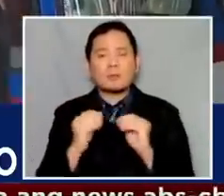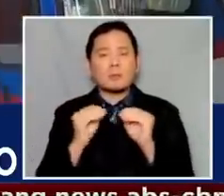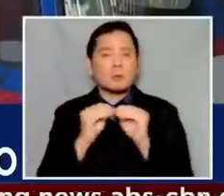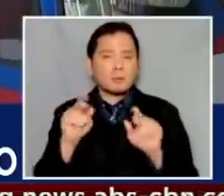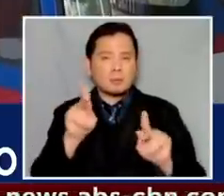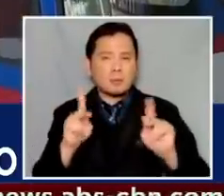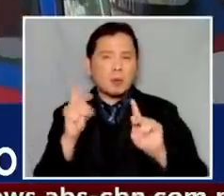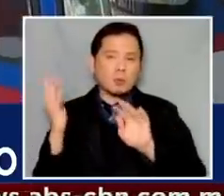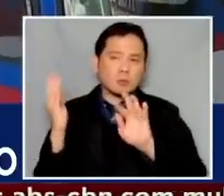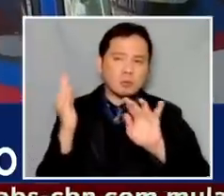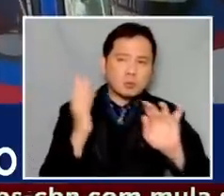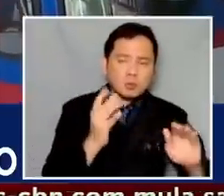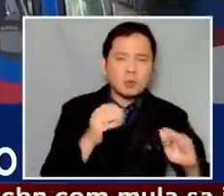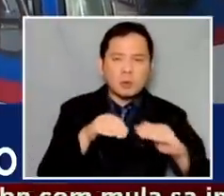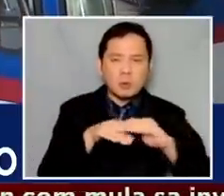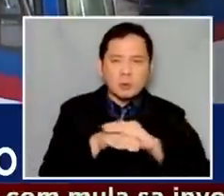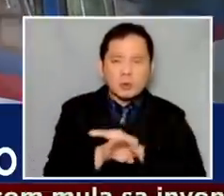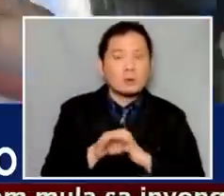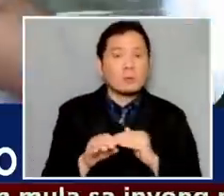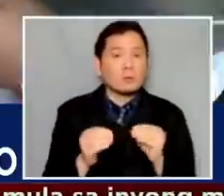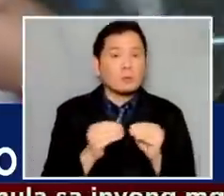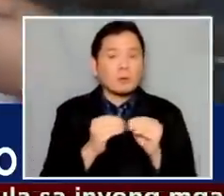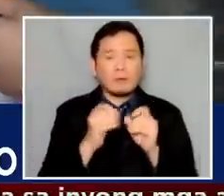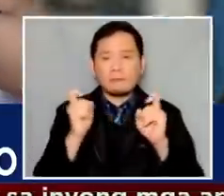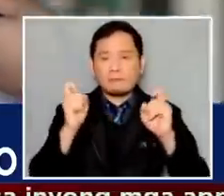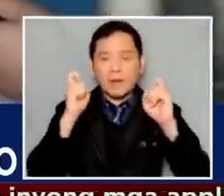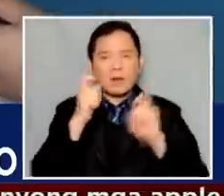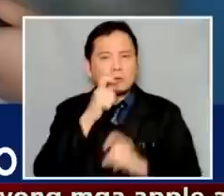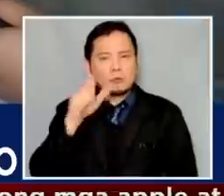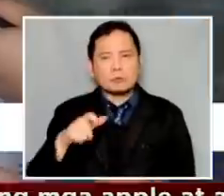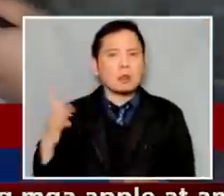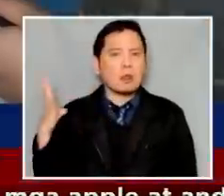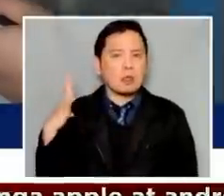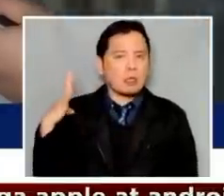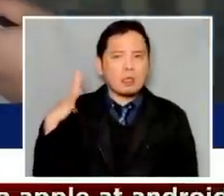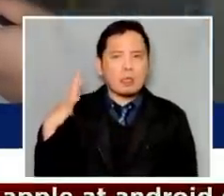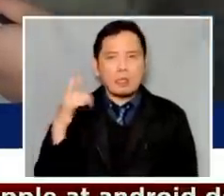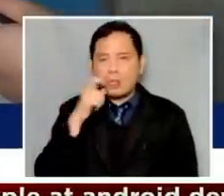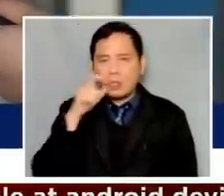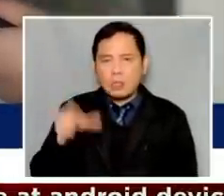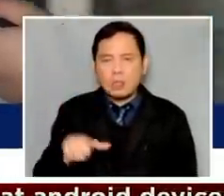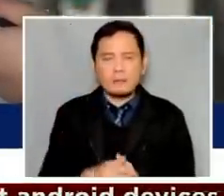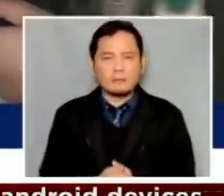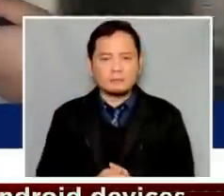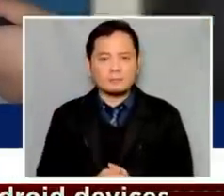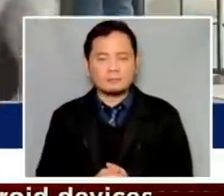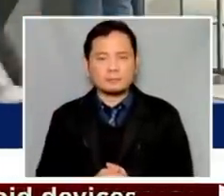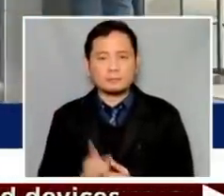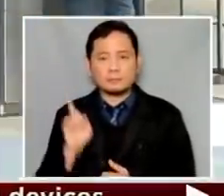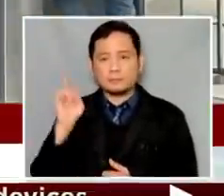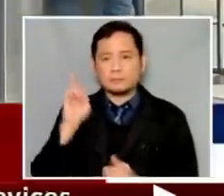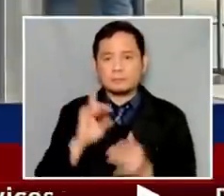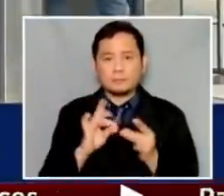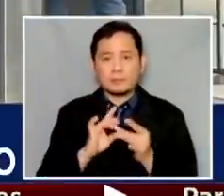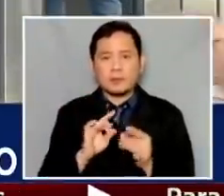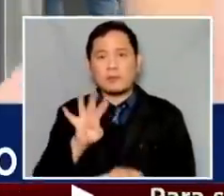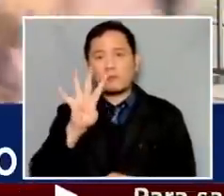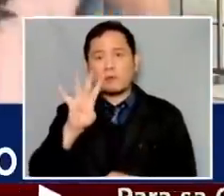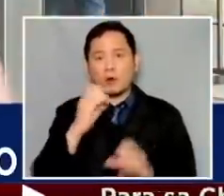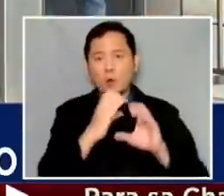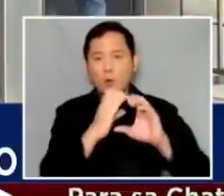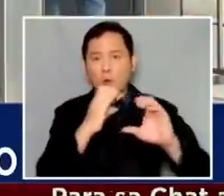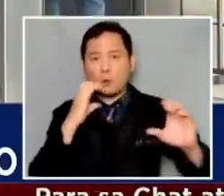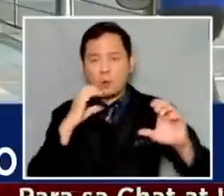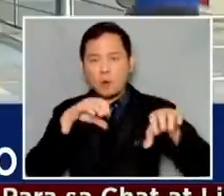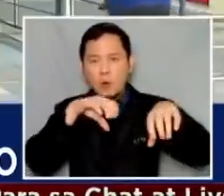mas mabilis rin ang hintayan. Ang talagang pupuntahan natin, 4-car train, nagte-test drive na tayo. Yung biyahe namin ng North